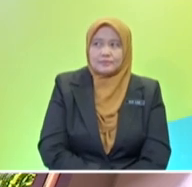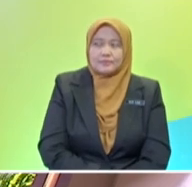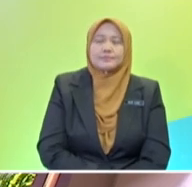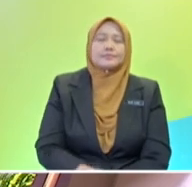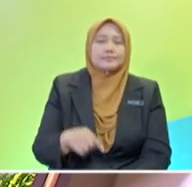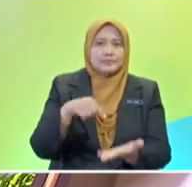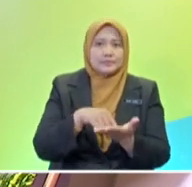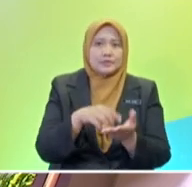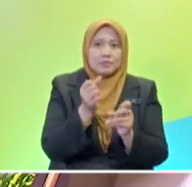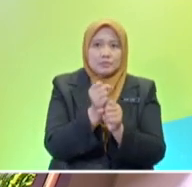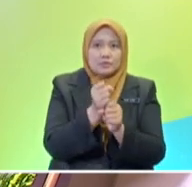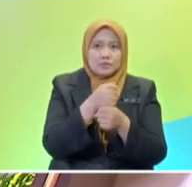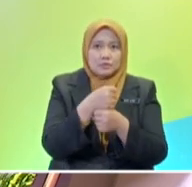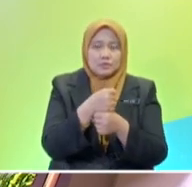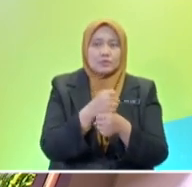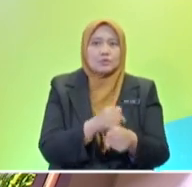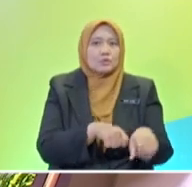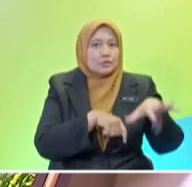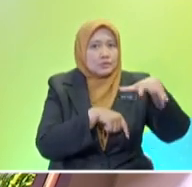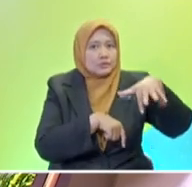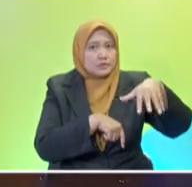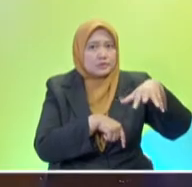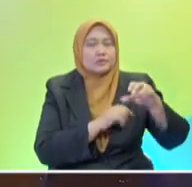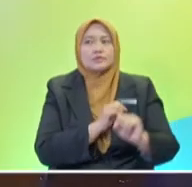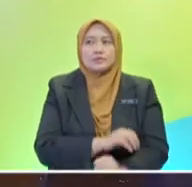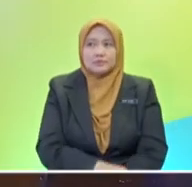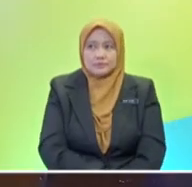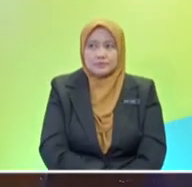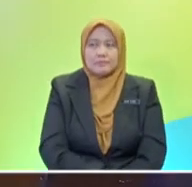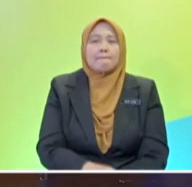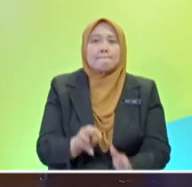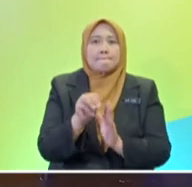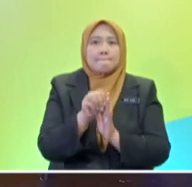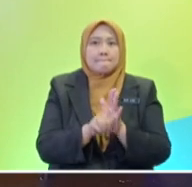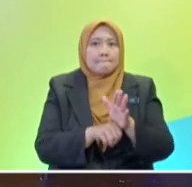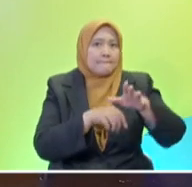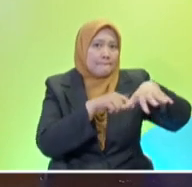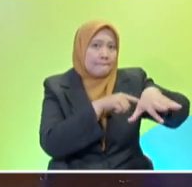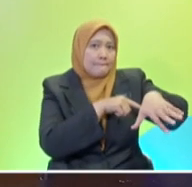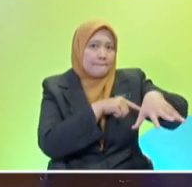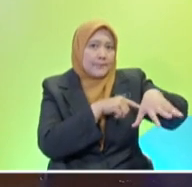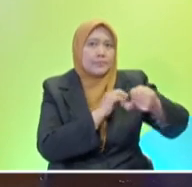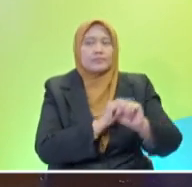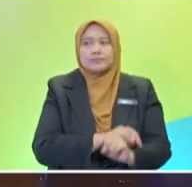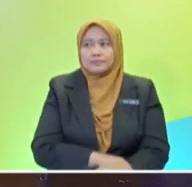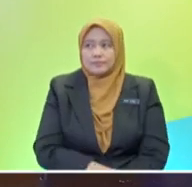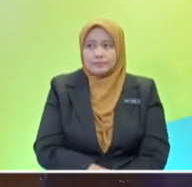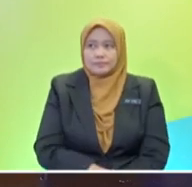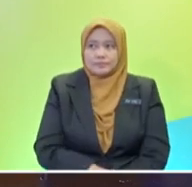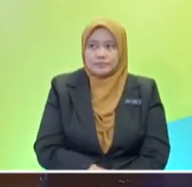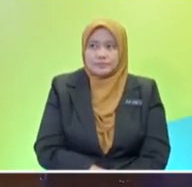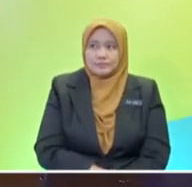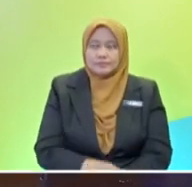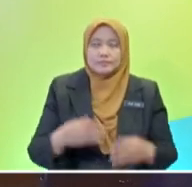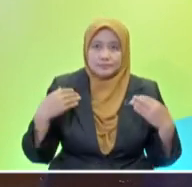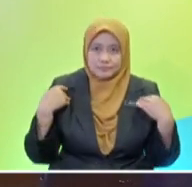bentuk menjari. Okey, ini bentuk menjari, cikgu. Ya. Ada tak dia? Tengok ya. Ada lagi tak